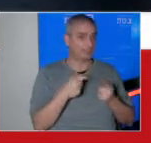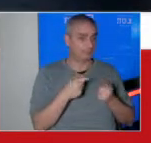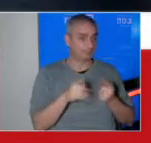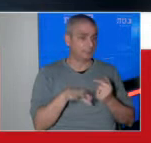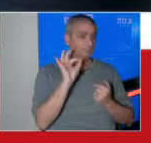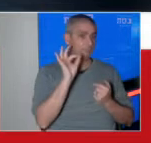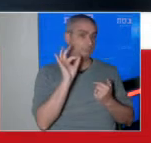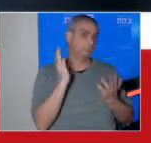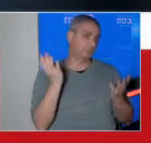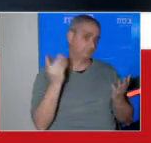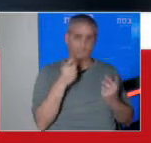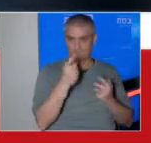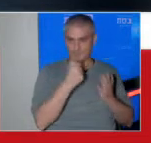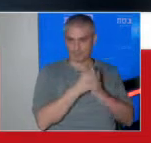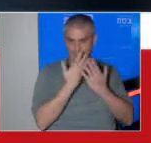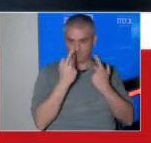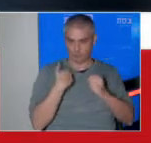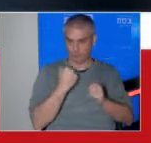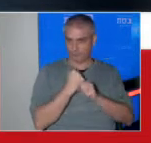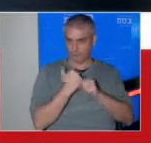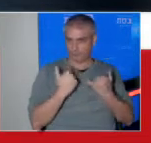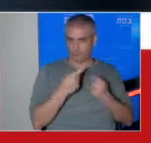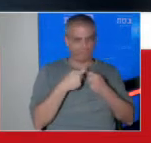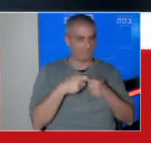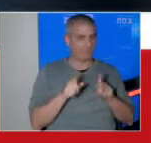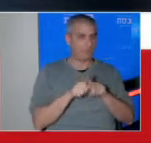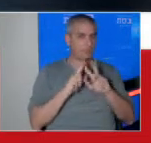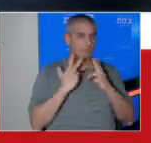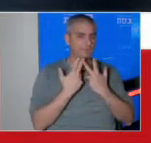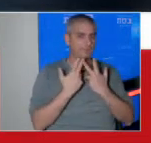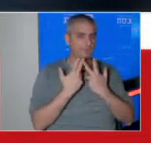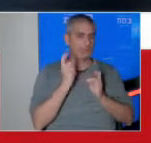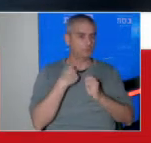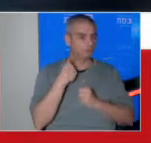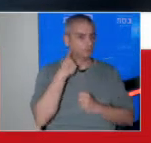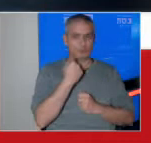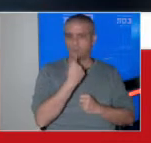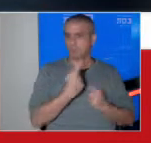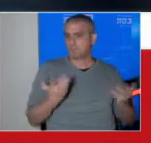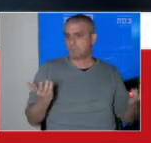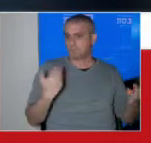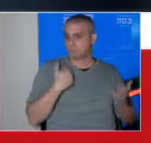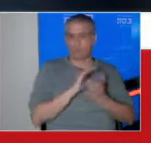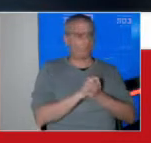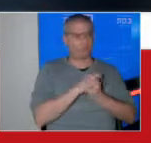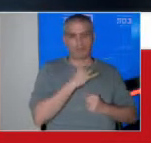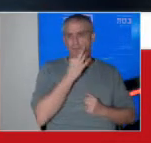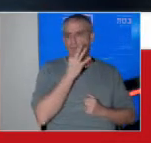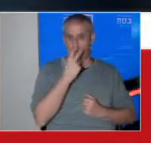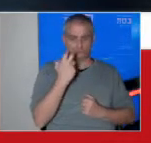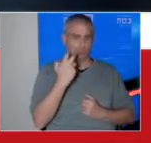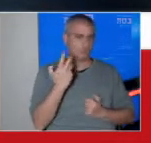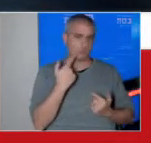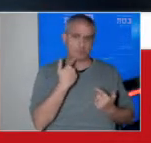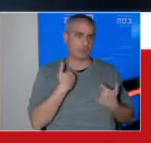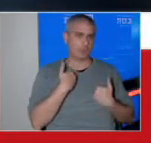עולה, עד באמת לבירור הזה שאנחנו עושים איתך, כי חבר באותו צוות, אנשים ששמעתי אומרים, אני חבריי בני 30 פלוס,